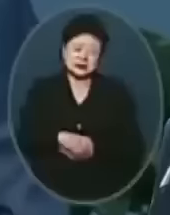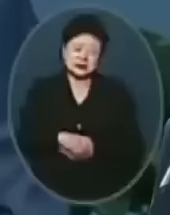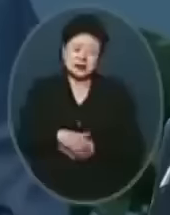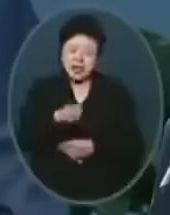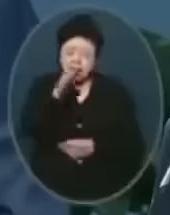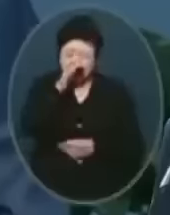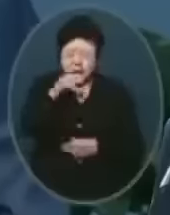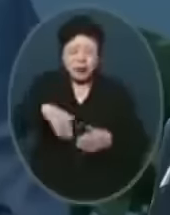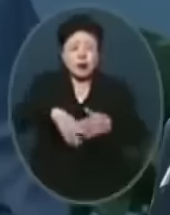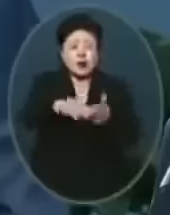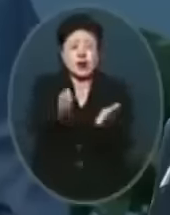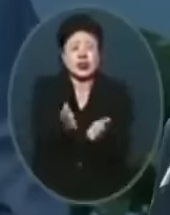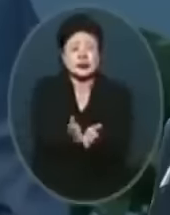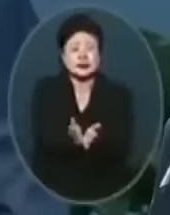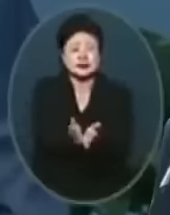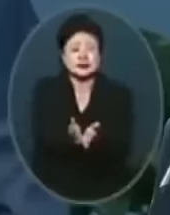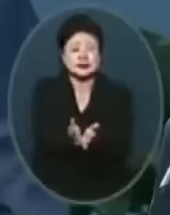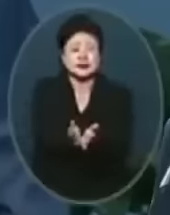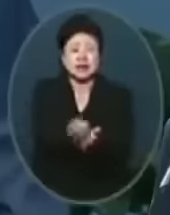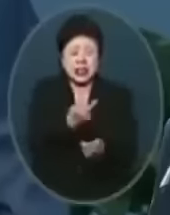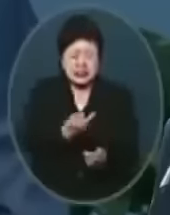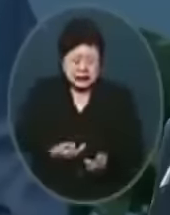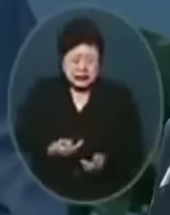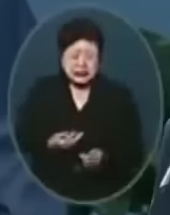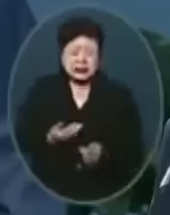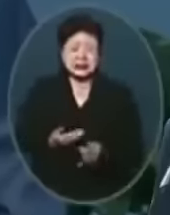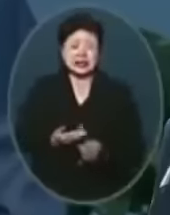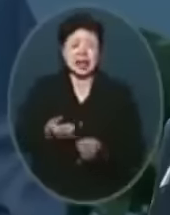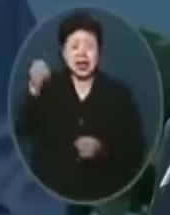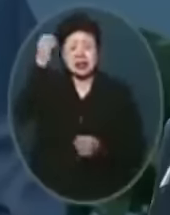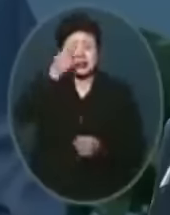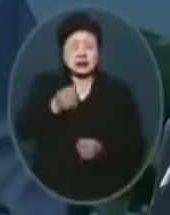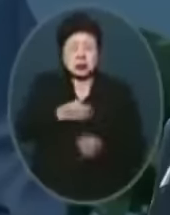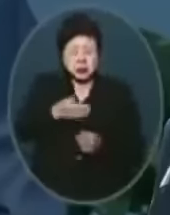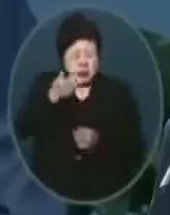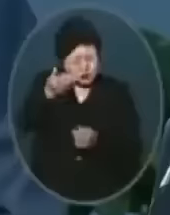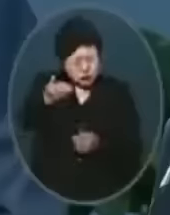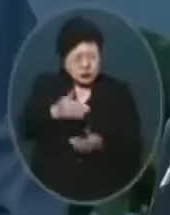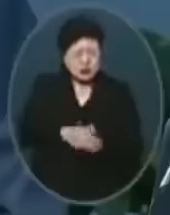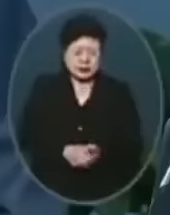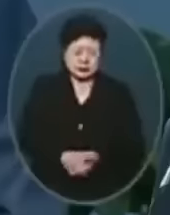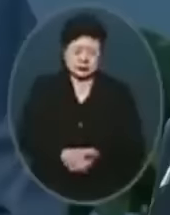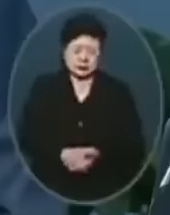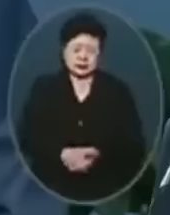바보 집단 같은 제자들에게 성령을 보내주셔서